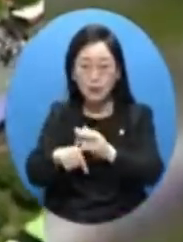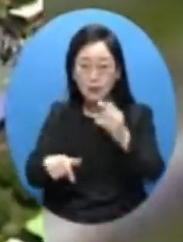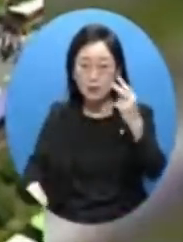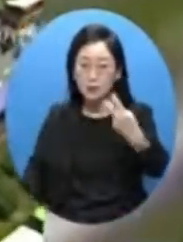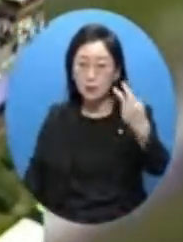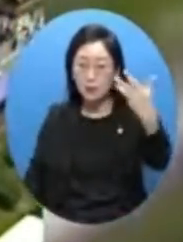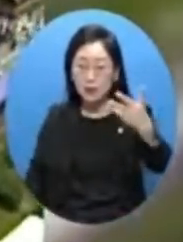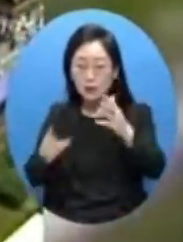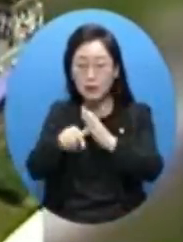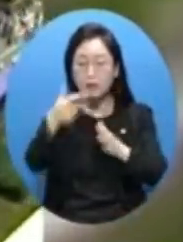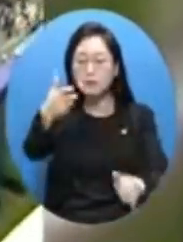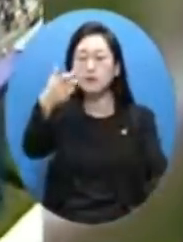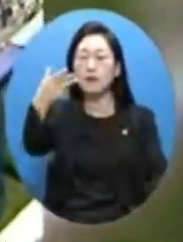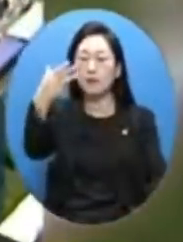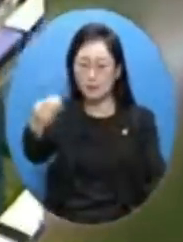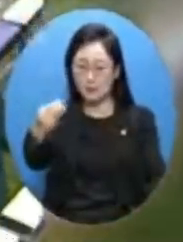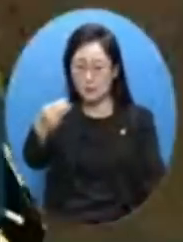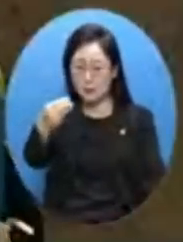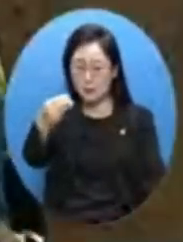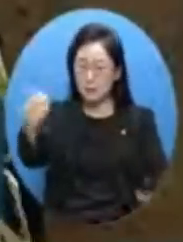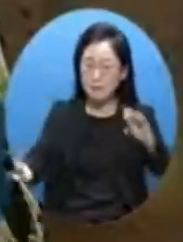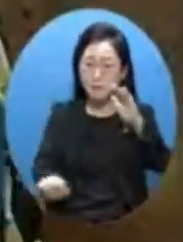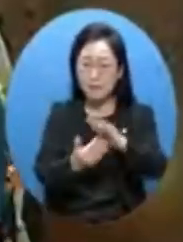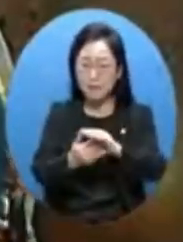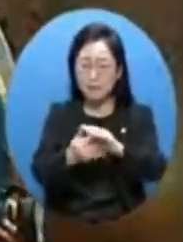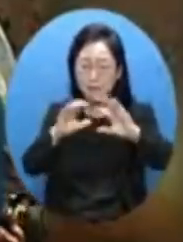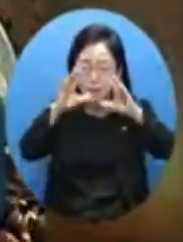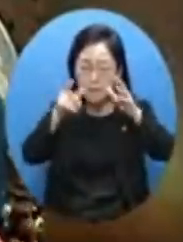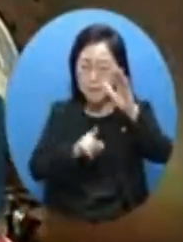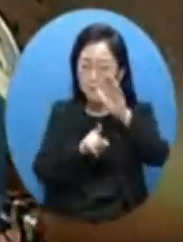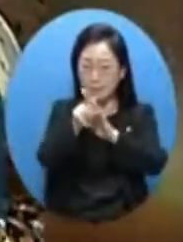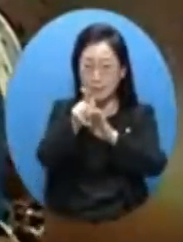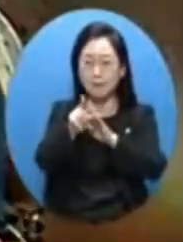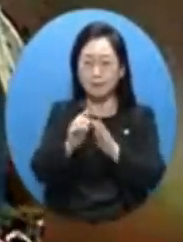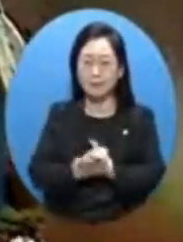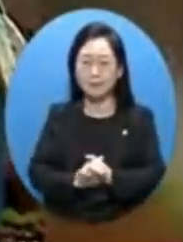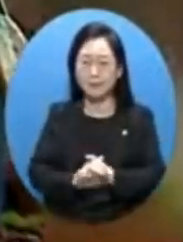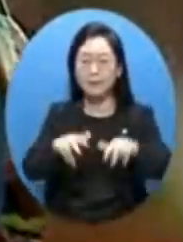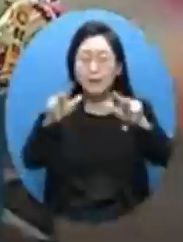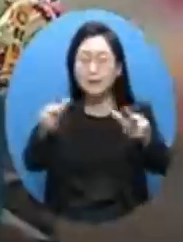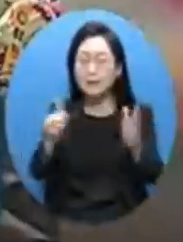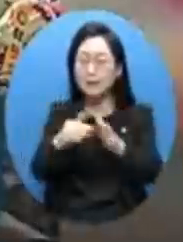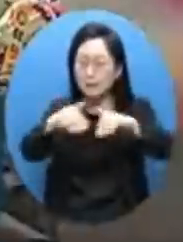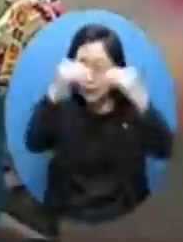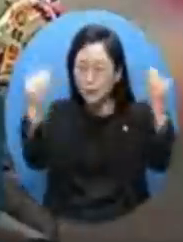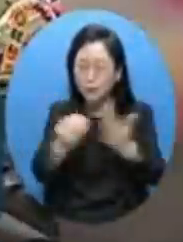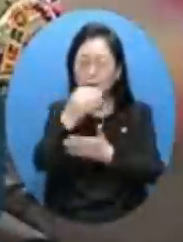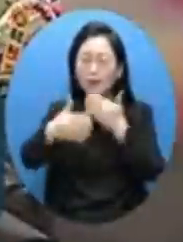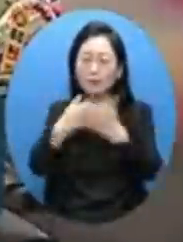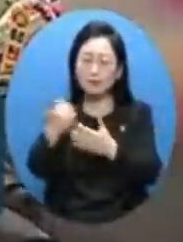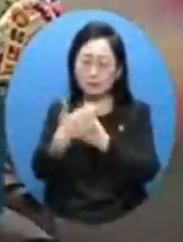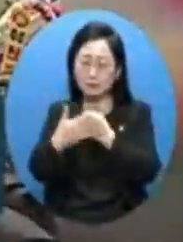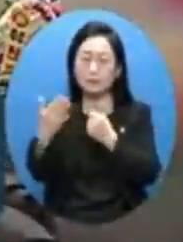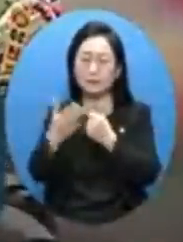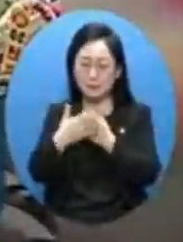이루고 세계 최대 교회로 자리잡게 되었습니다. 오늘까지 모든 것이 하나님의 은혜입니다.